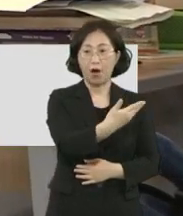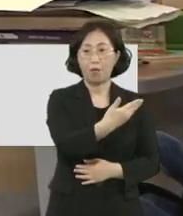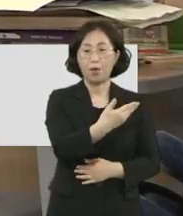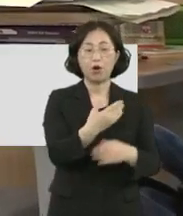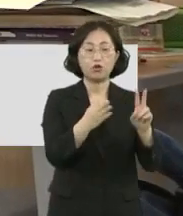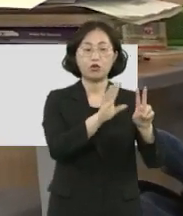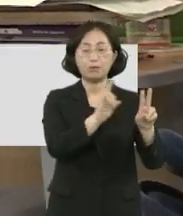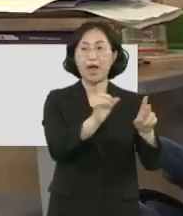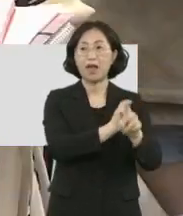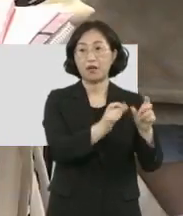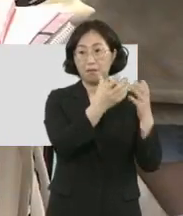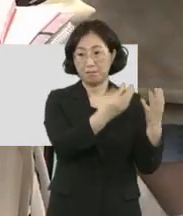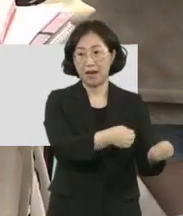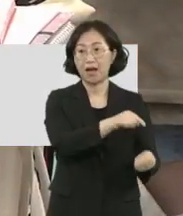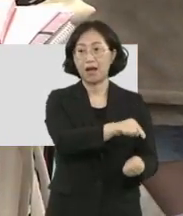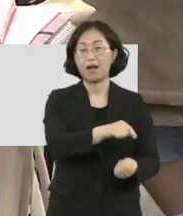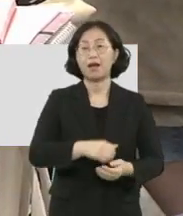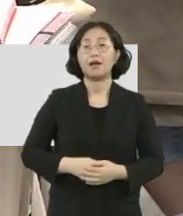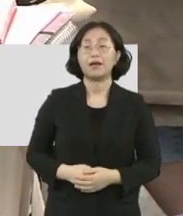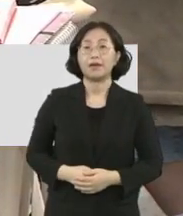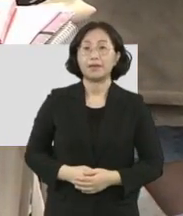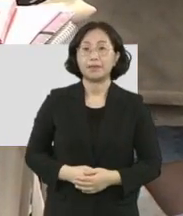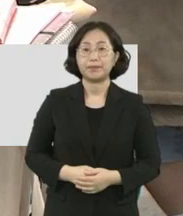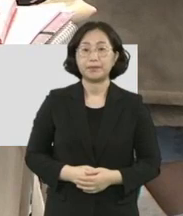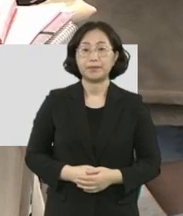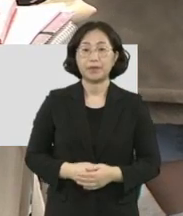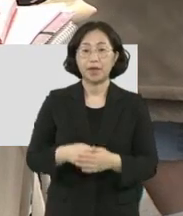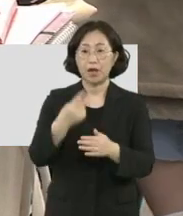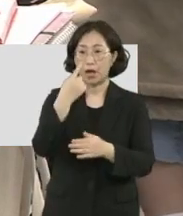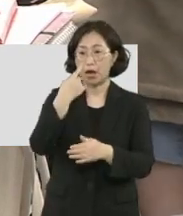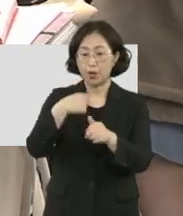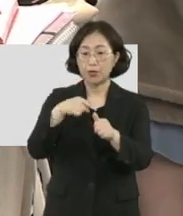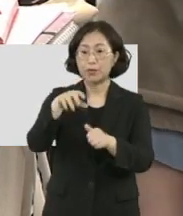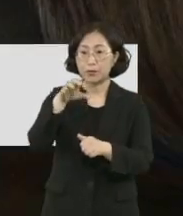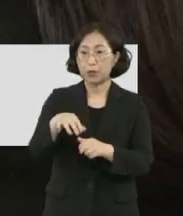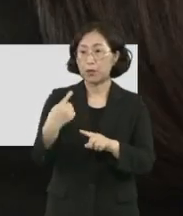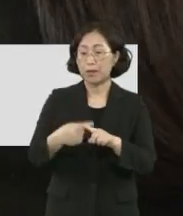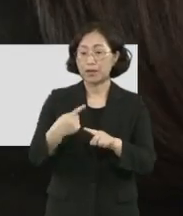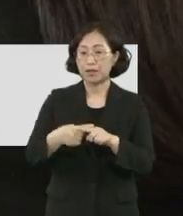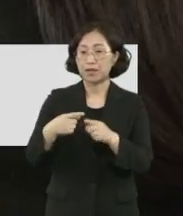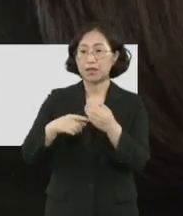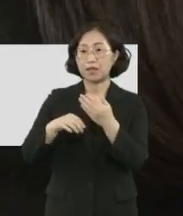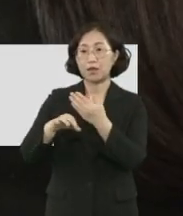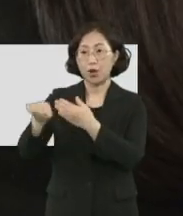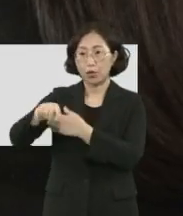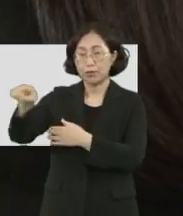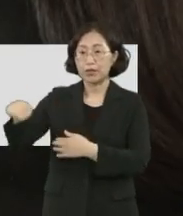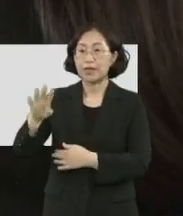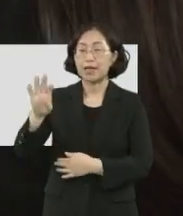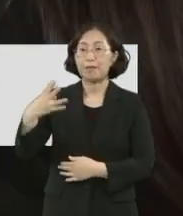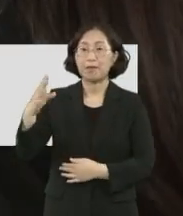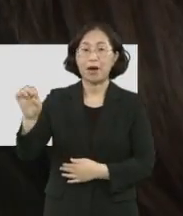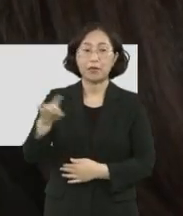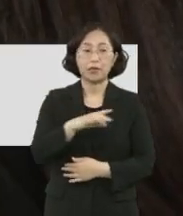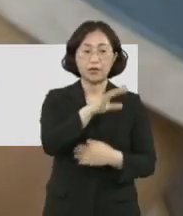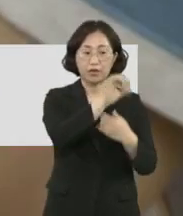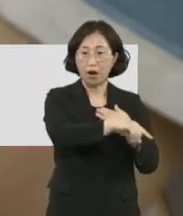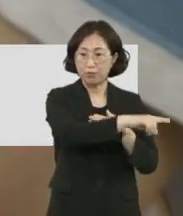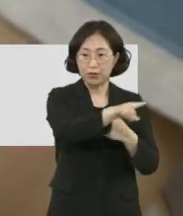1,589곳으로 약 2배 이상 많은 것으로 나타났습니다. 교습소도 마찬가지로 동부 441곳,